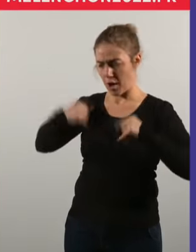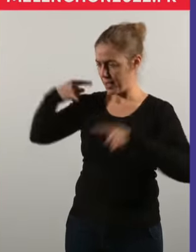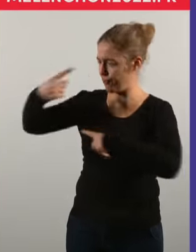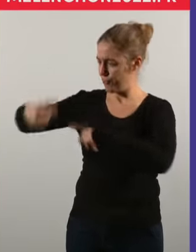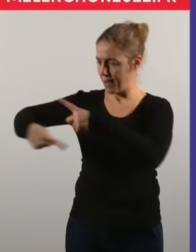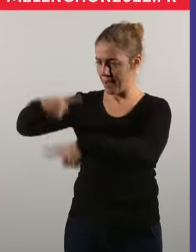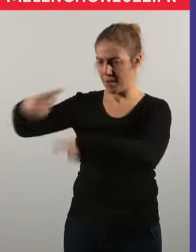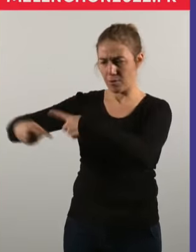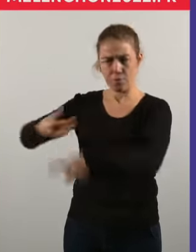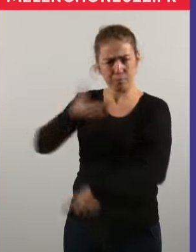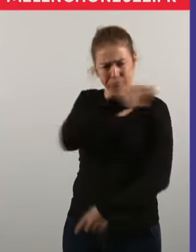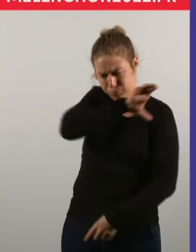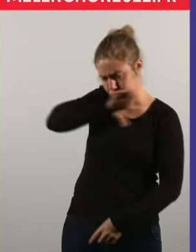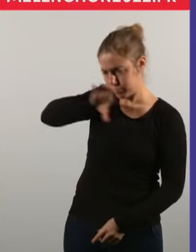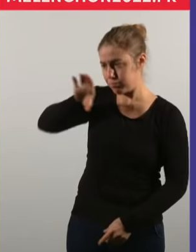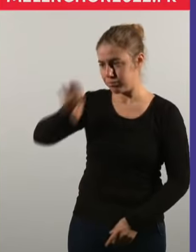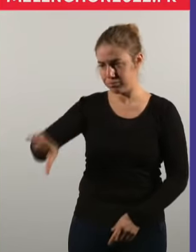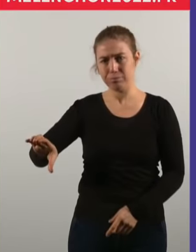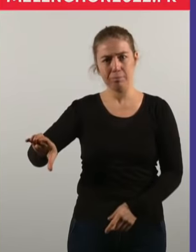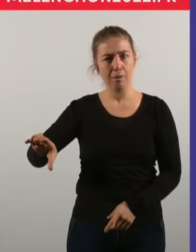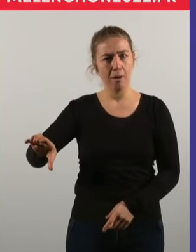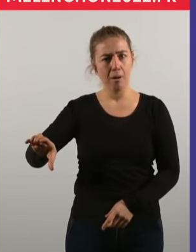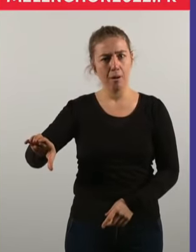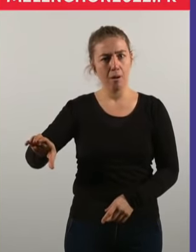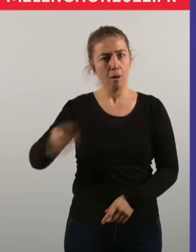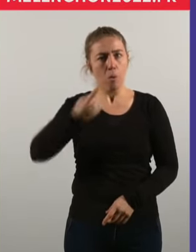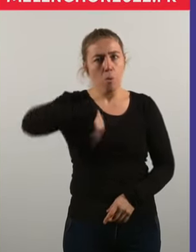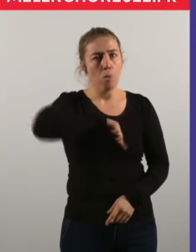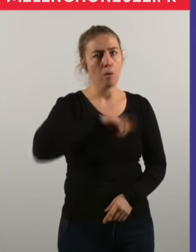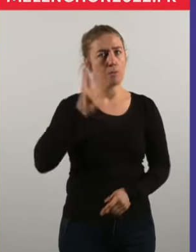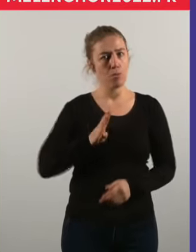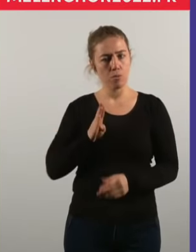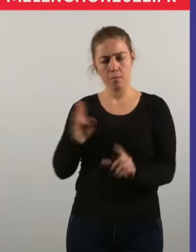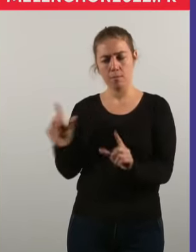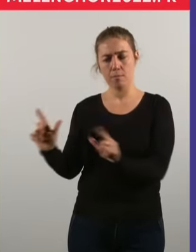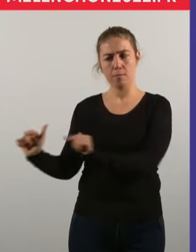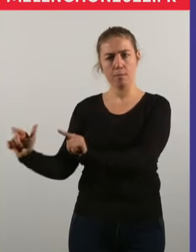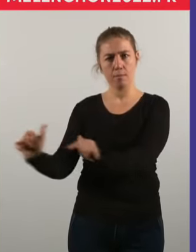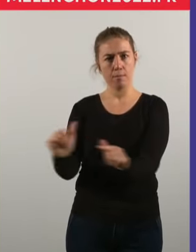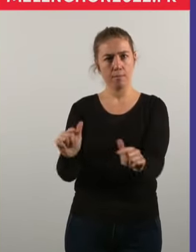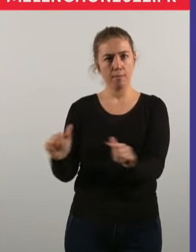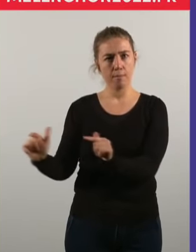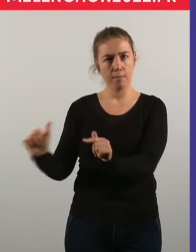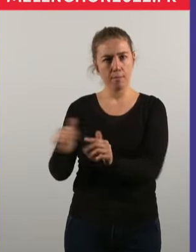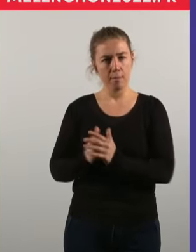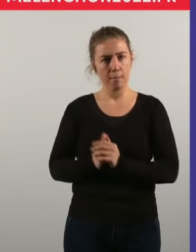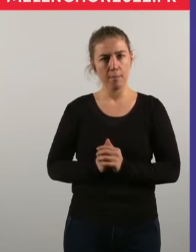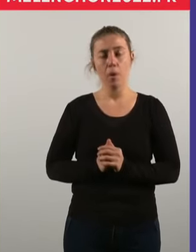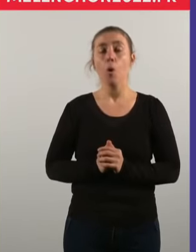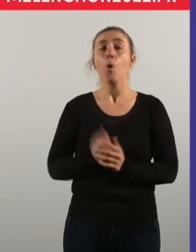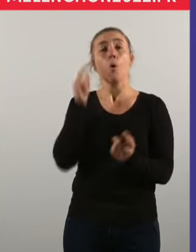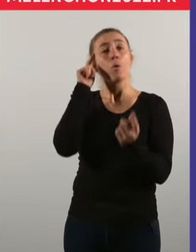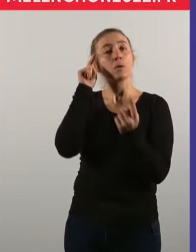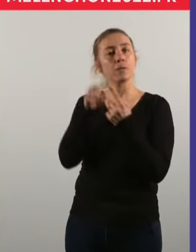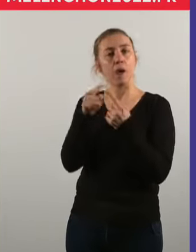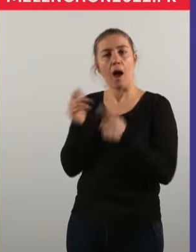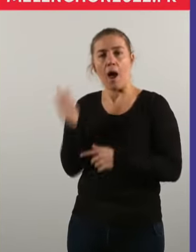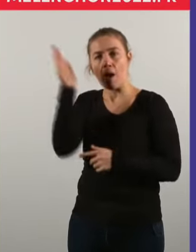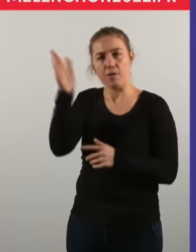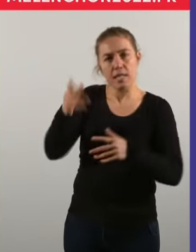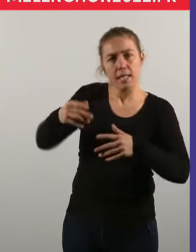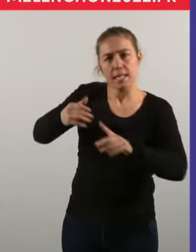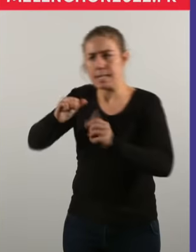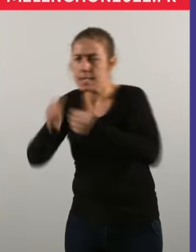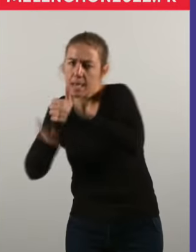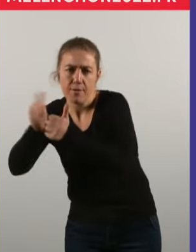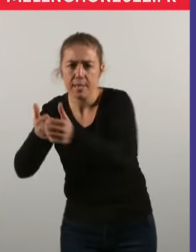génération dont nous avons impérativement besoin pour pouvoir tenir les défis du futur.